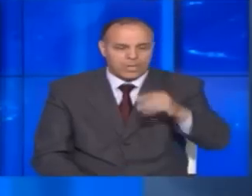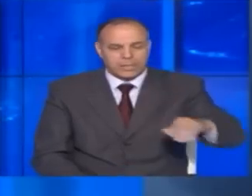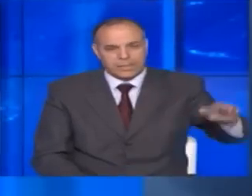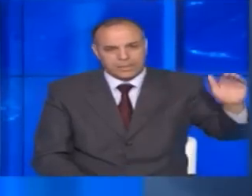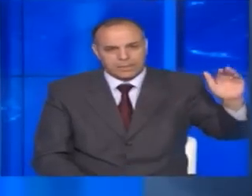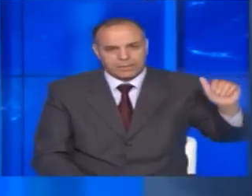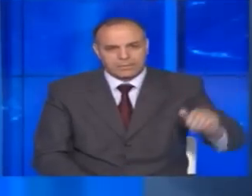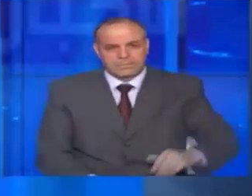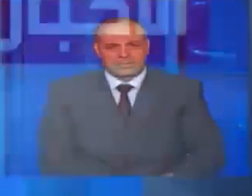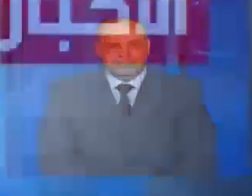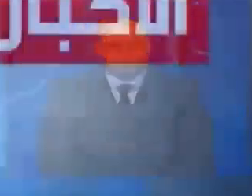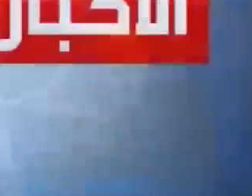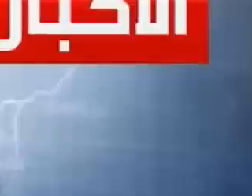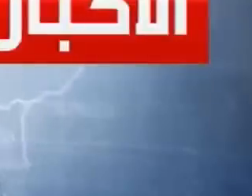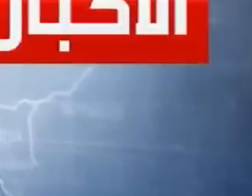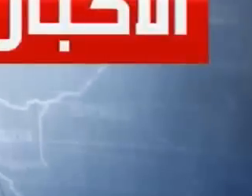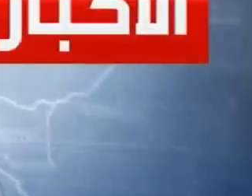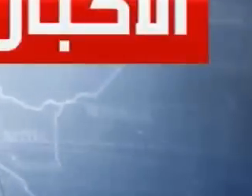اللقاء